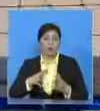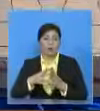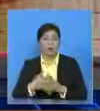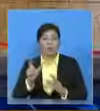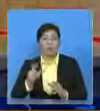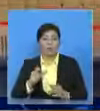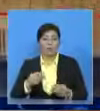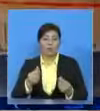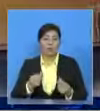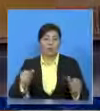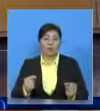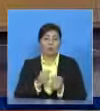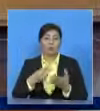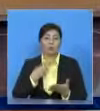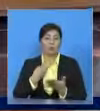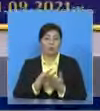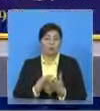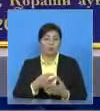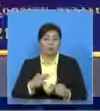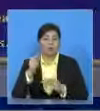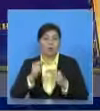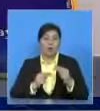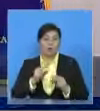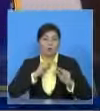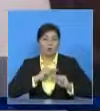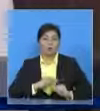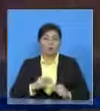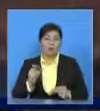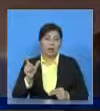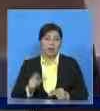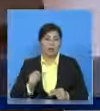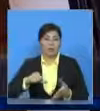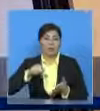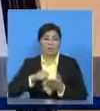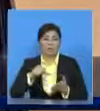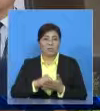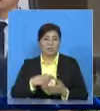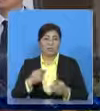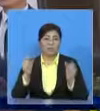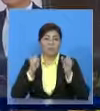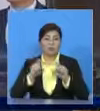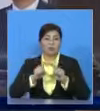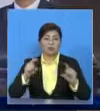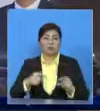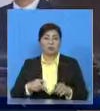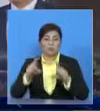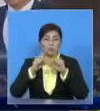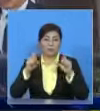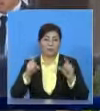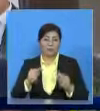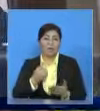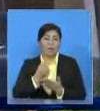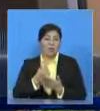азаматтары қаржылай қолдау білдірген. Тіпті құрылыс жұмысына ауыл тұрғындары белсене қатысқан. Айтып өтейік, спорттық нысанға білім беру ісінің